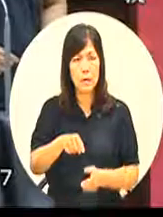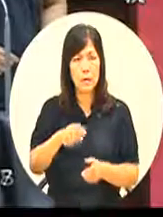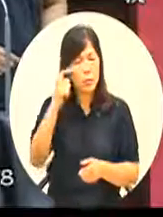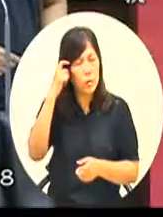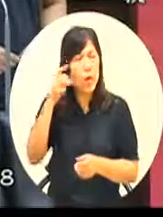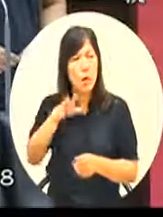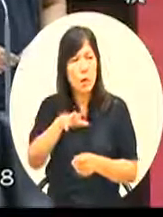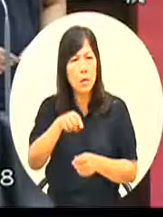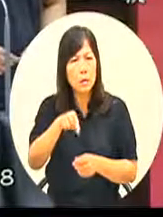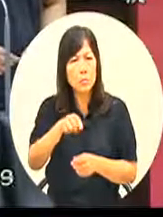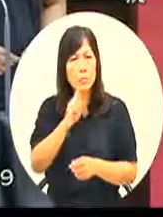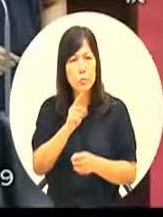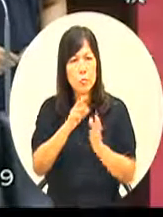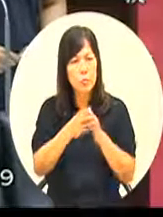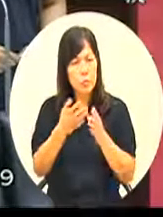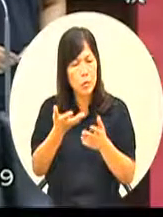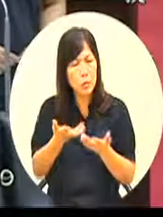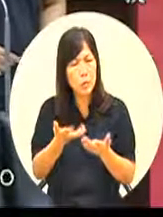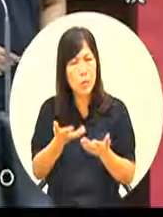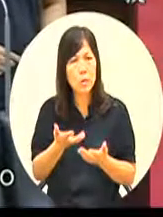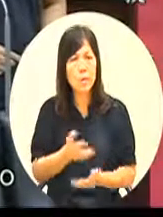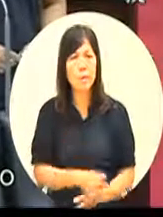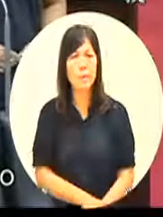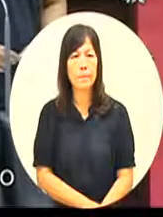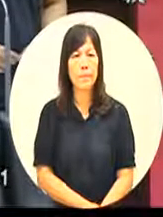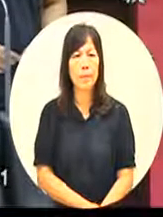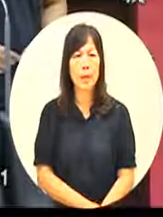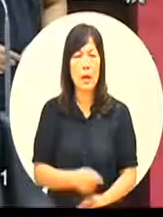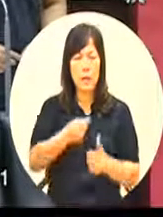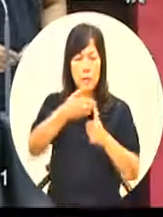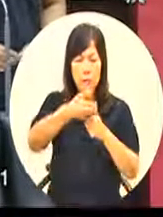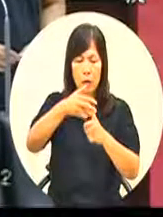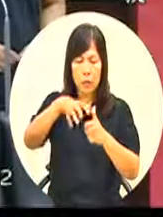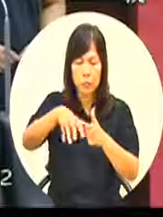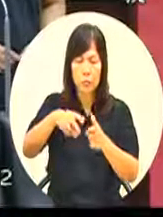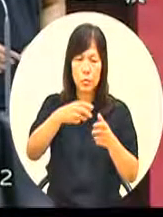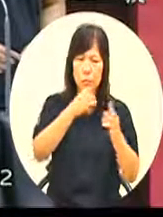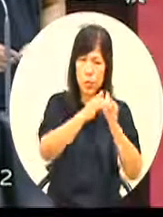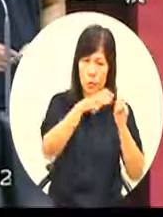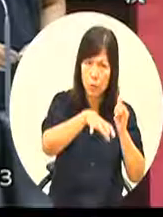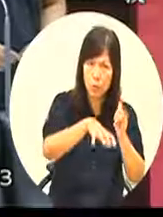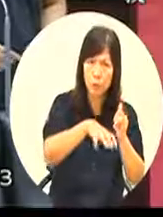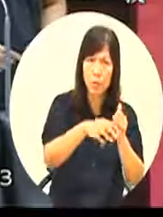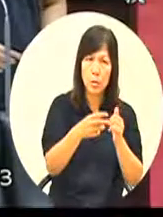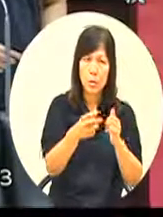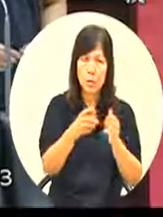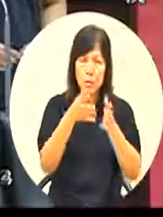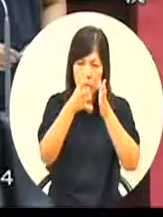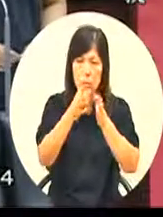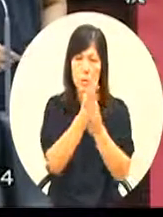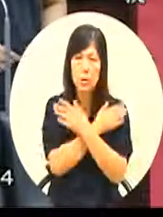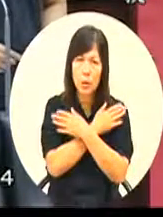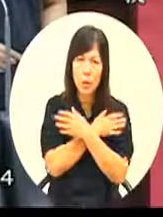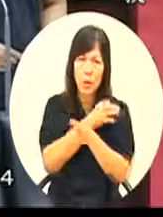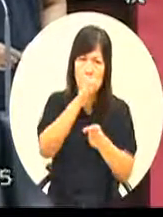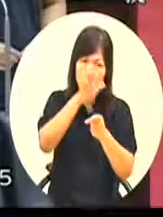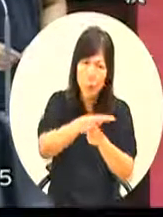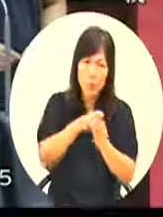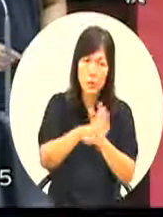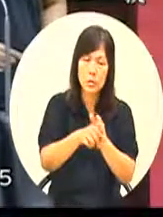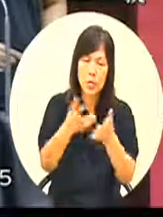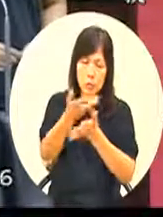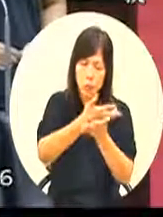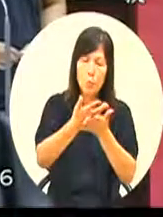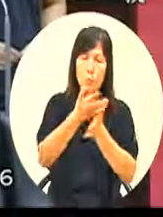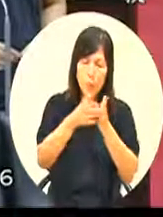说这个部分是不是可以教育局跟社会局针对这个所谓幼儿的补助的部分再去做一个协调，